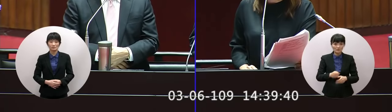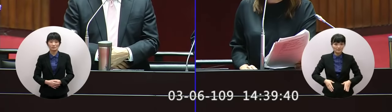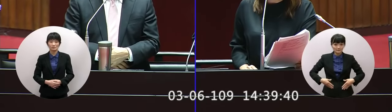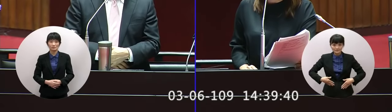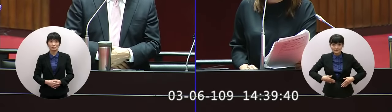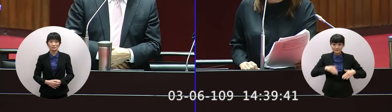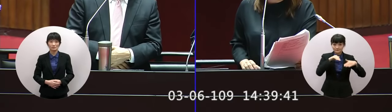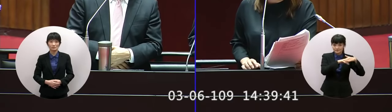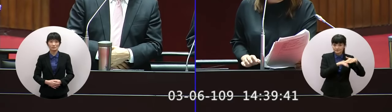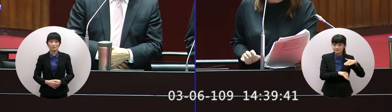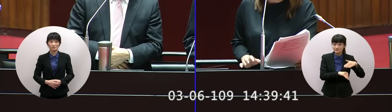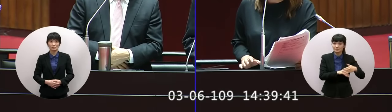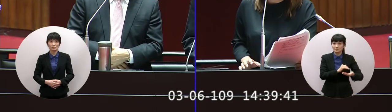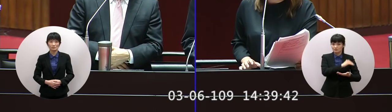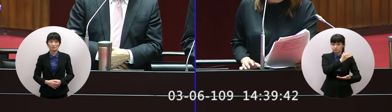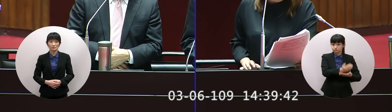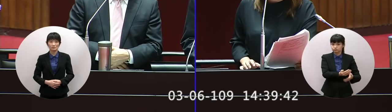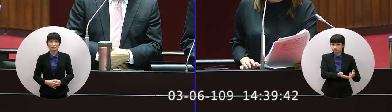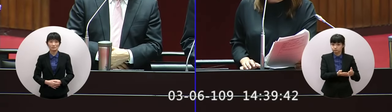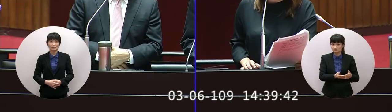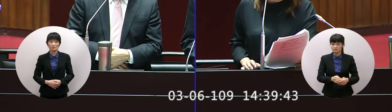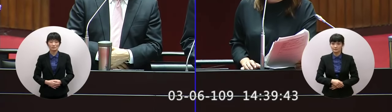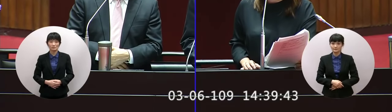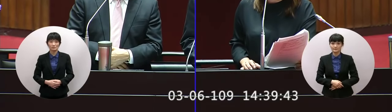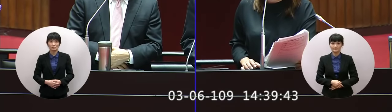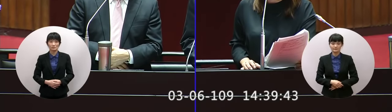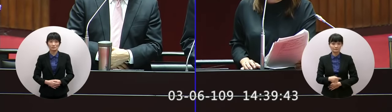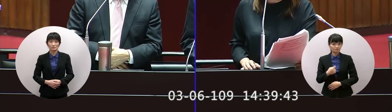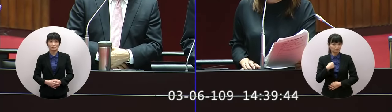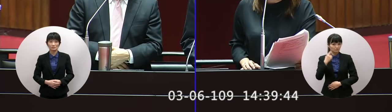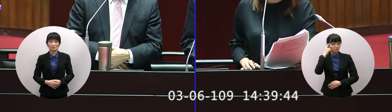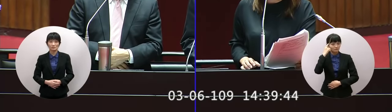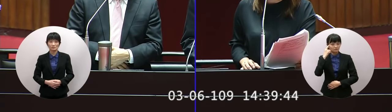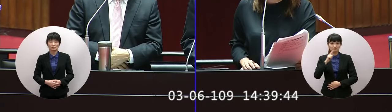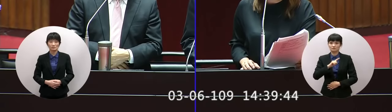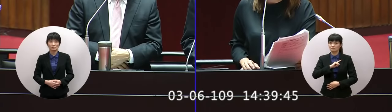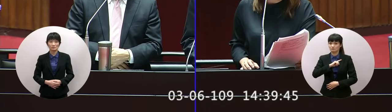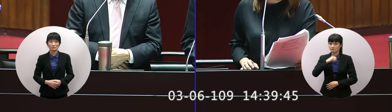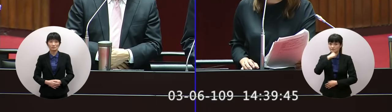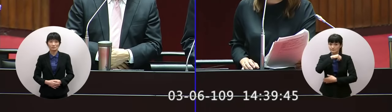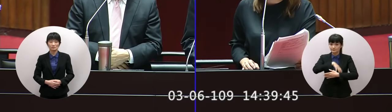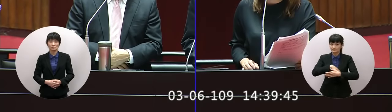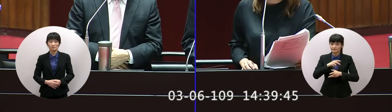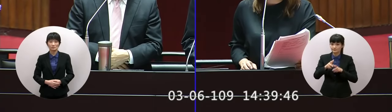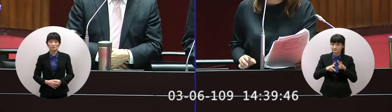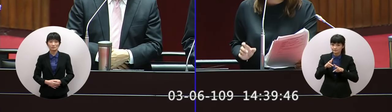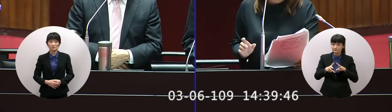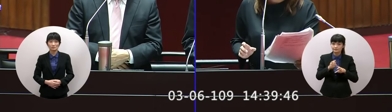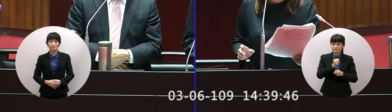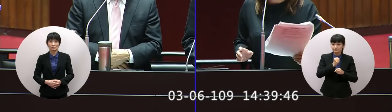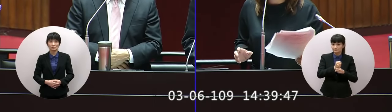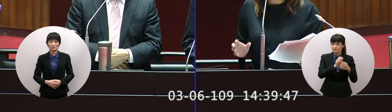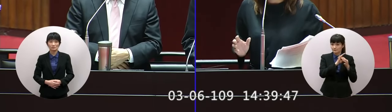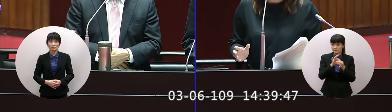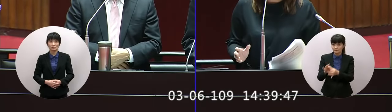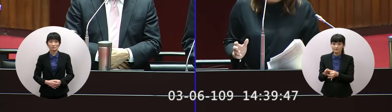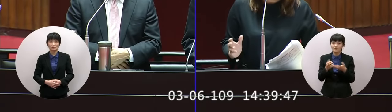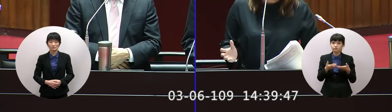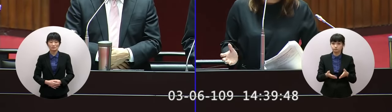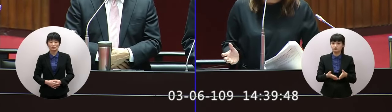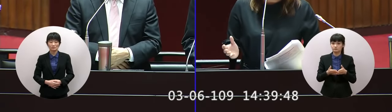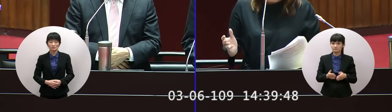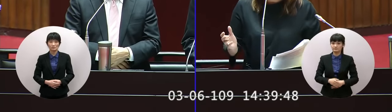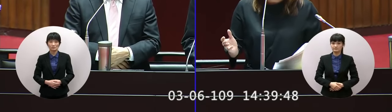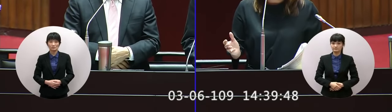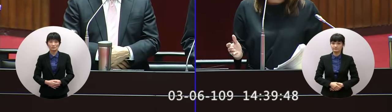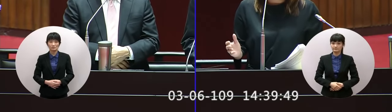这个也凸显我们必须要保持相关制造业能量，这是非常关键的。我们是比较早